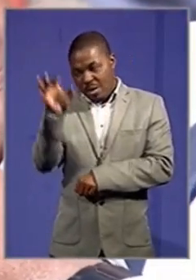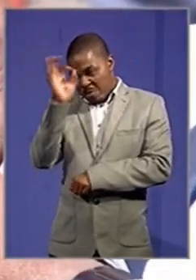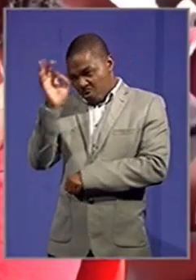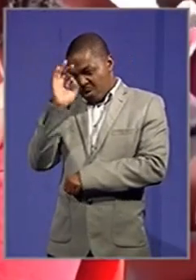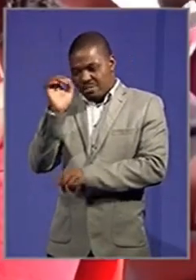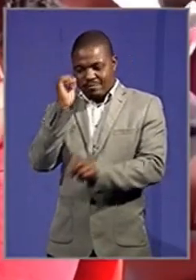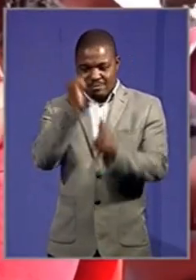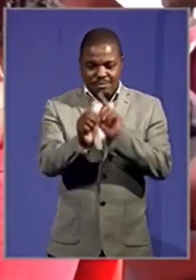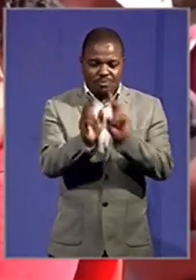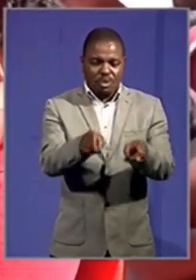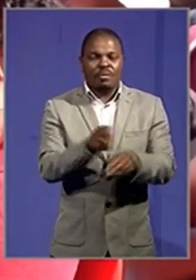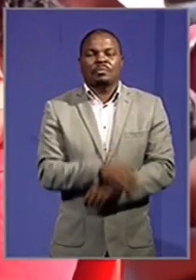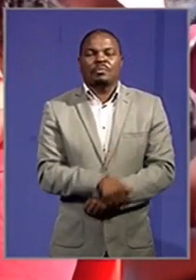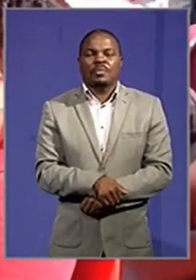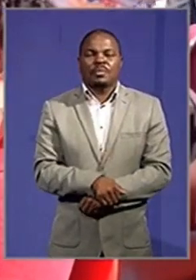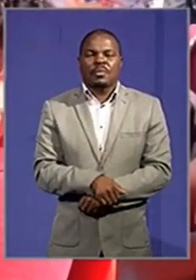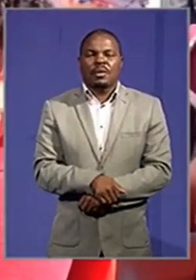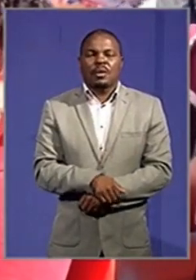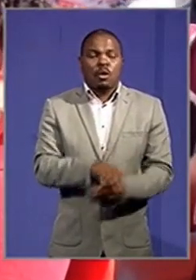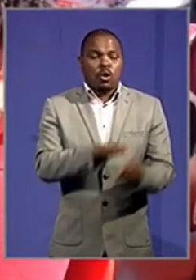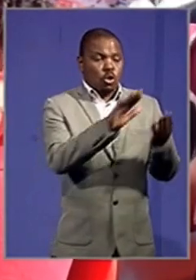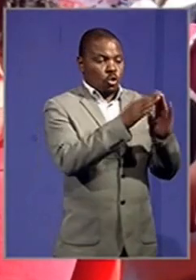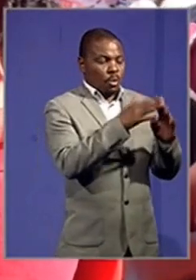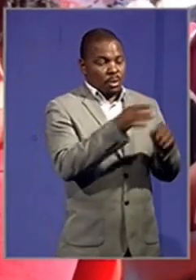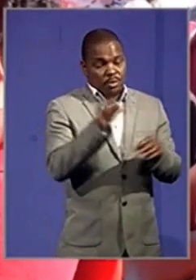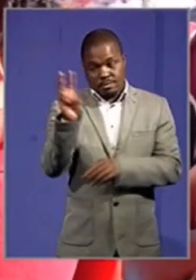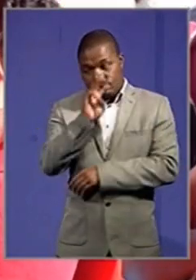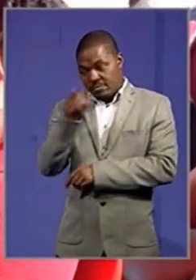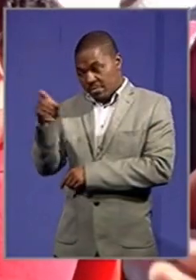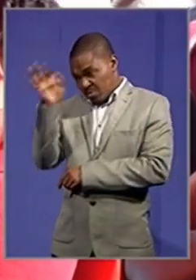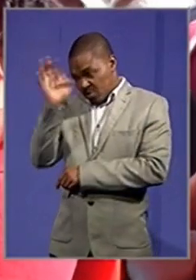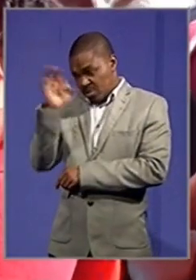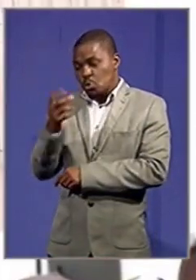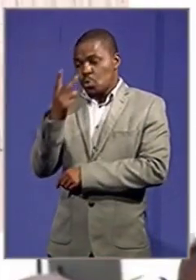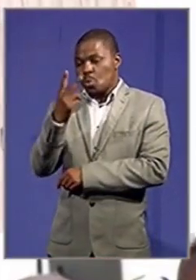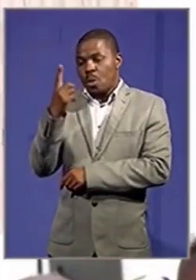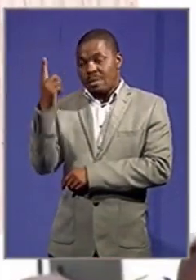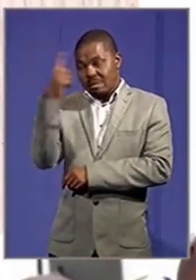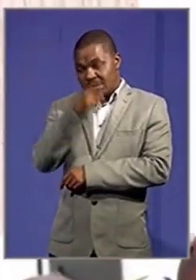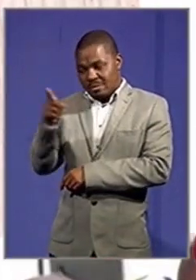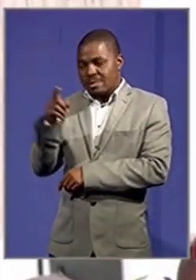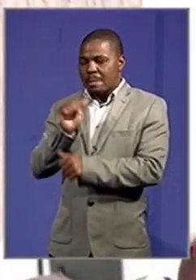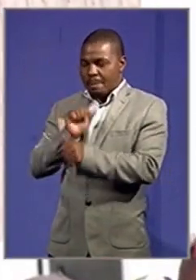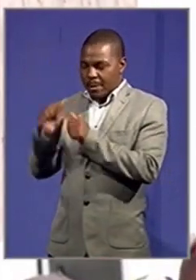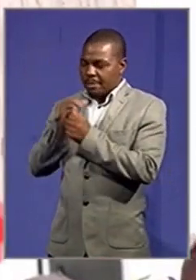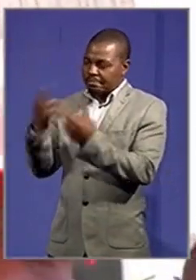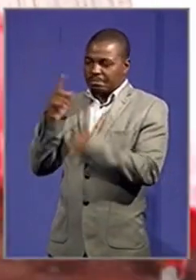sa naha. Baahi ba file sepolesa matsatsi a 21 hore sebe se